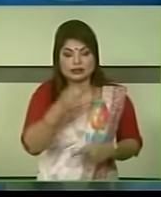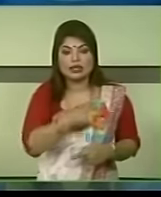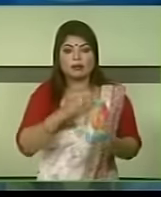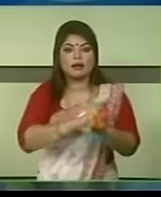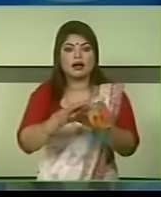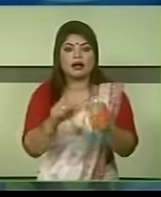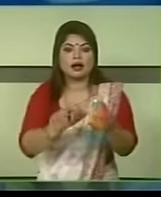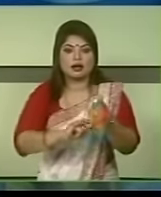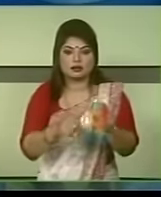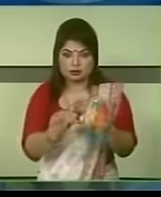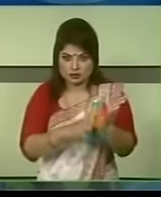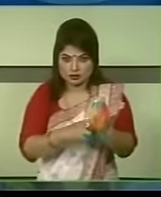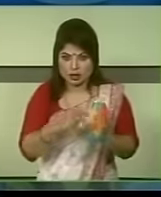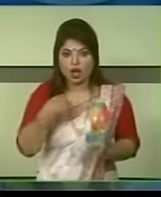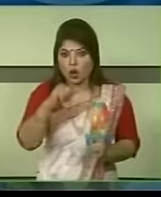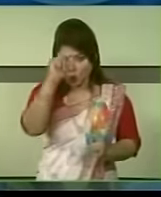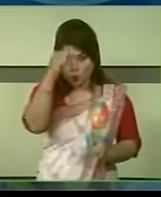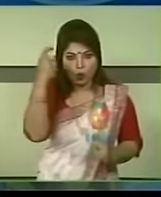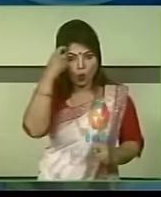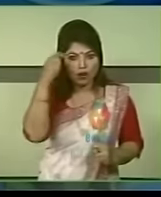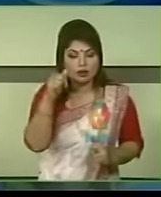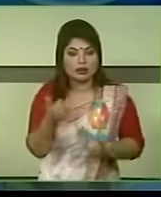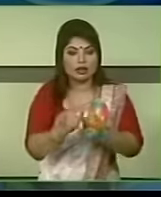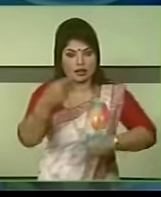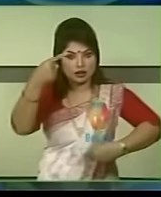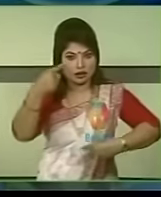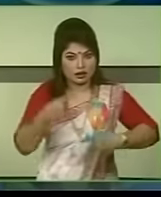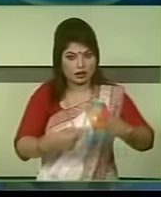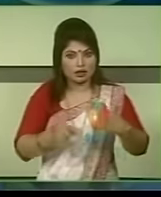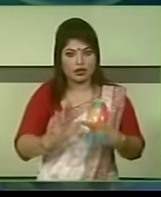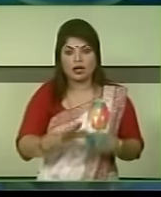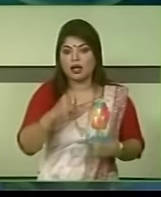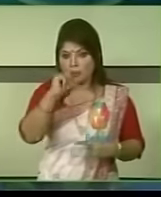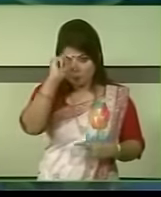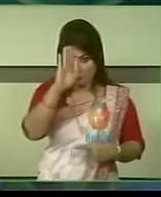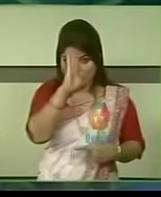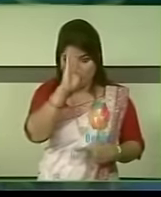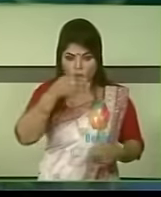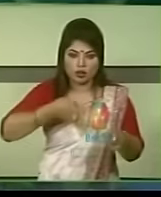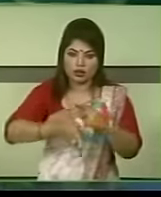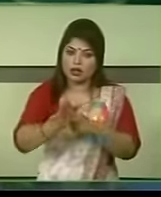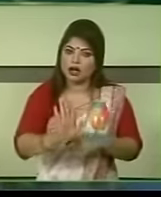কলকাতা নাইট রাইডার্স এবং পেসার মুস্তাফিজুর রহমান হায়দরাবাদ সানরাইজার্সের পক্ষে খেলতে এখন ভারতে অবস্থান করছেন।